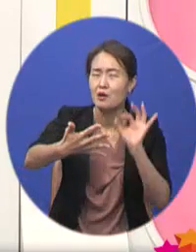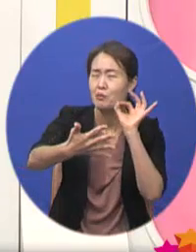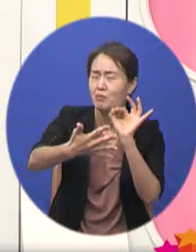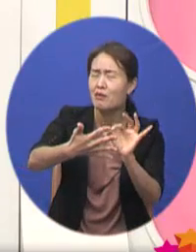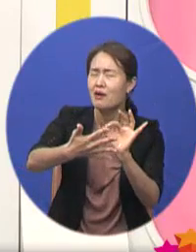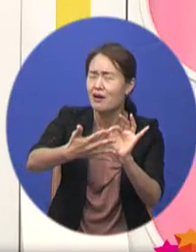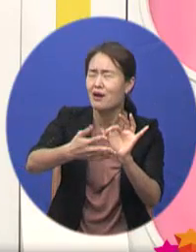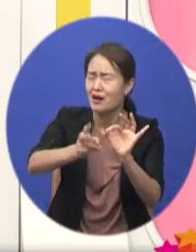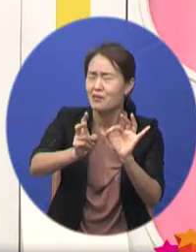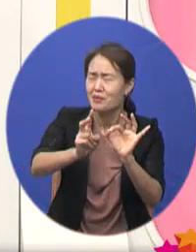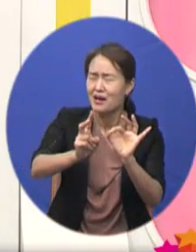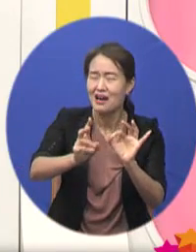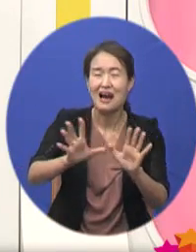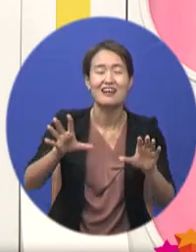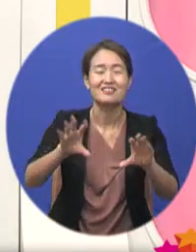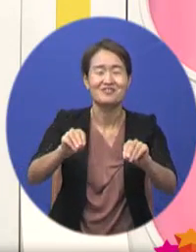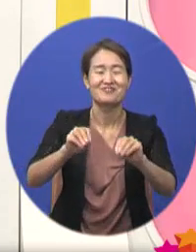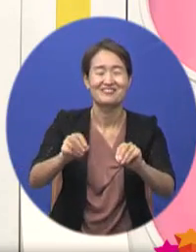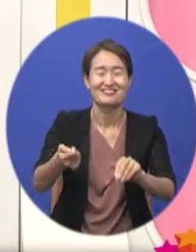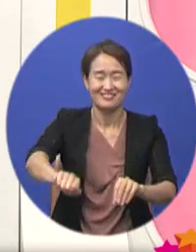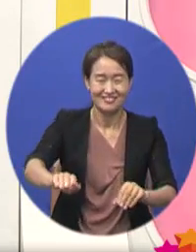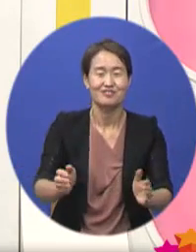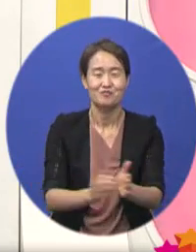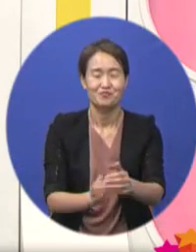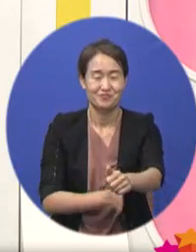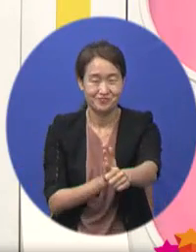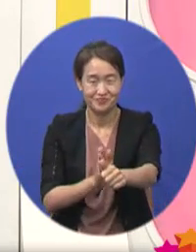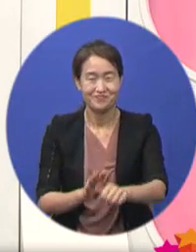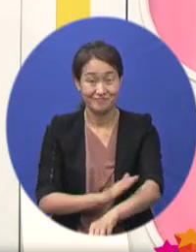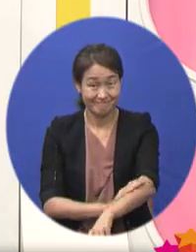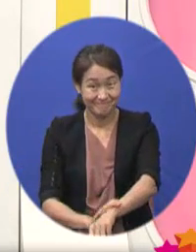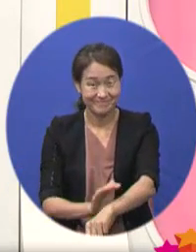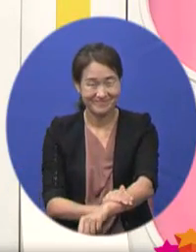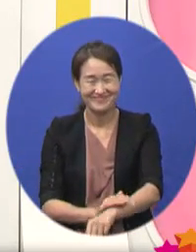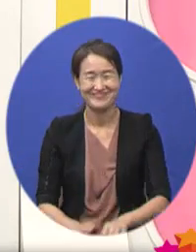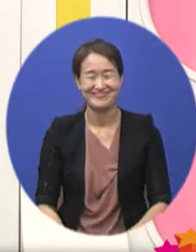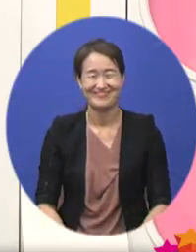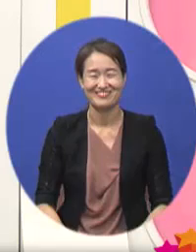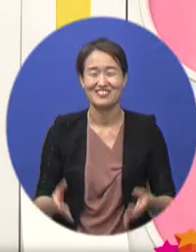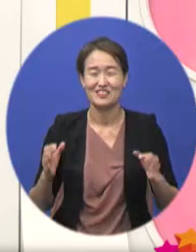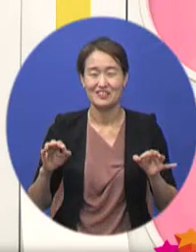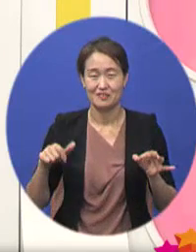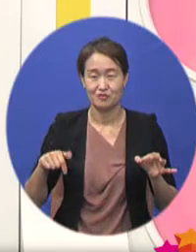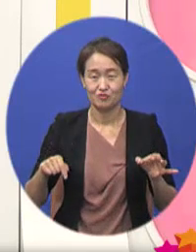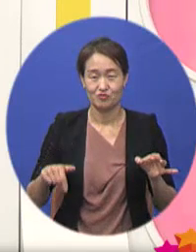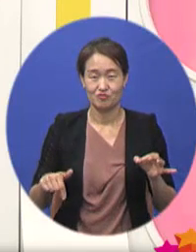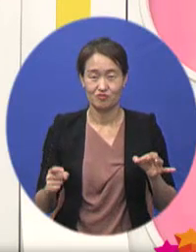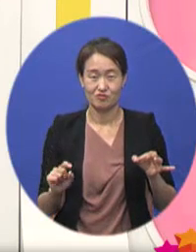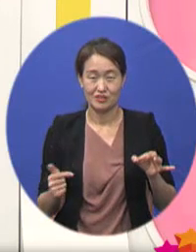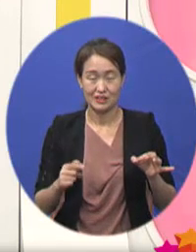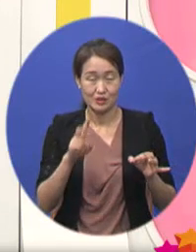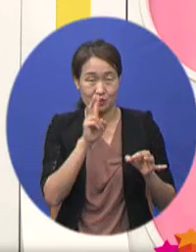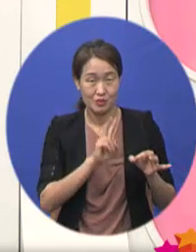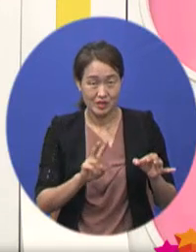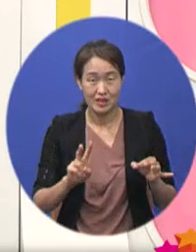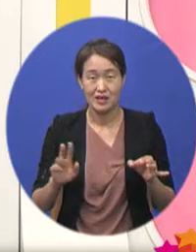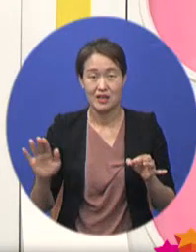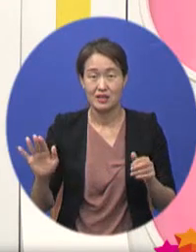예. 켜놓으셨죠? 예, 껐어요. 아, 예, 꺼주셨어요. 예, 잘하셨습니다. 네. 김국환 씨의? 네. 예.